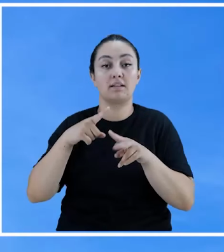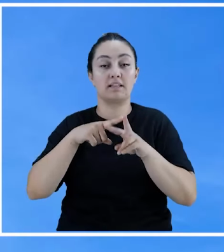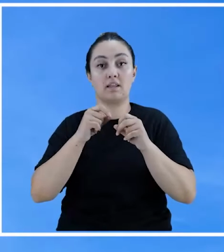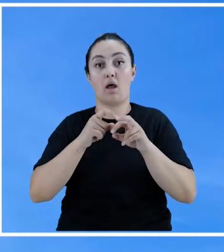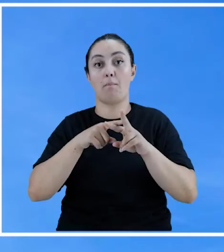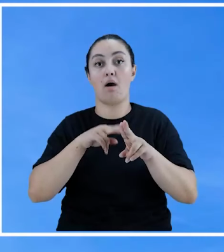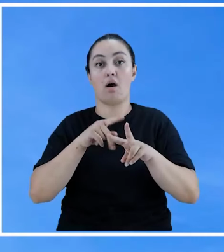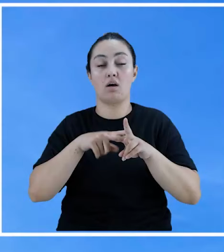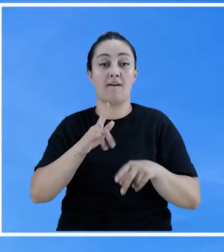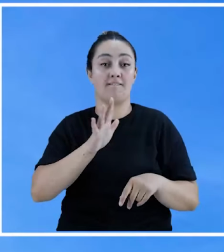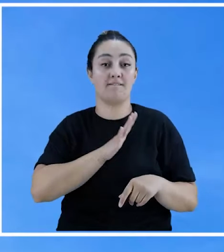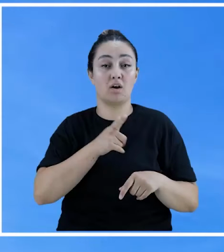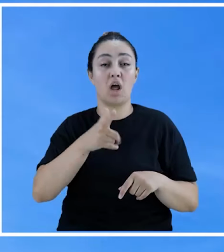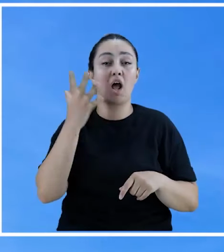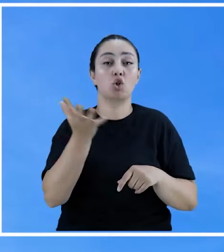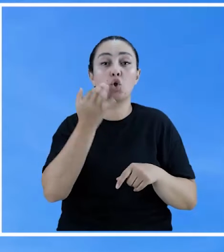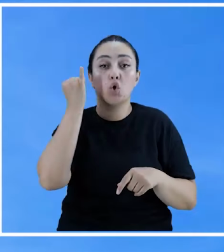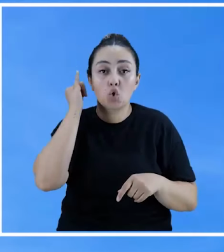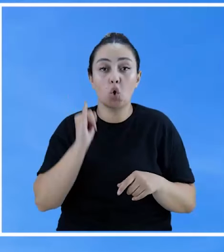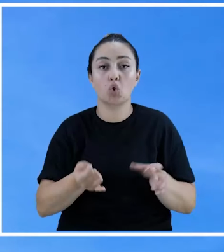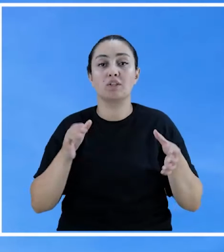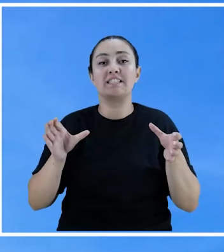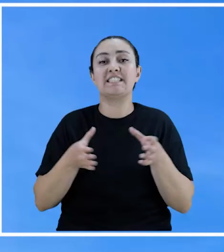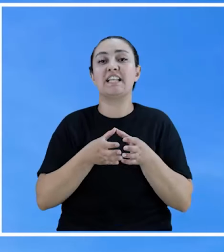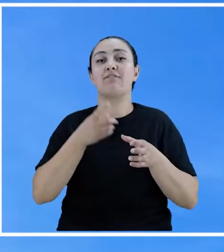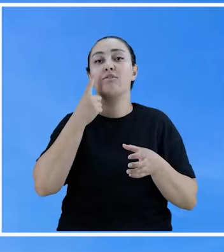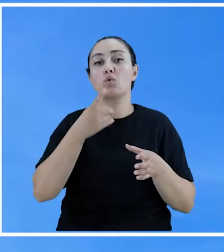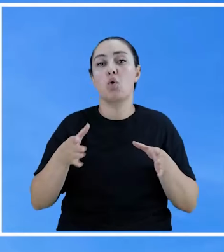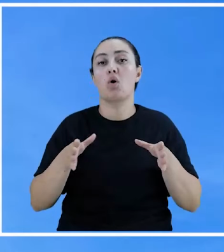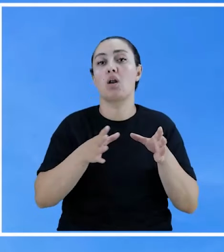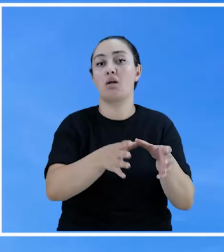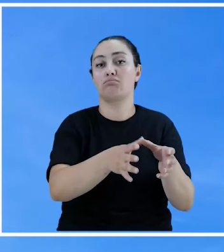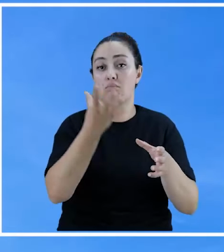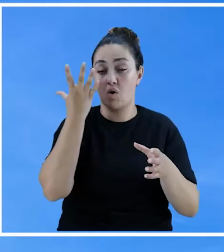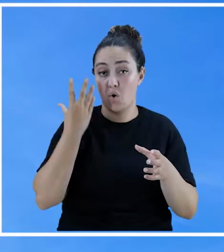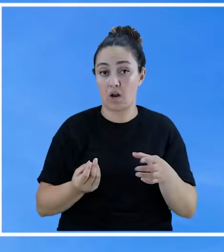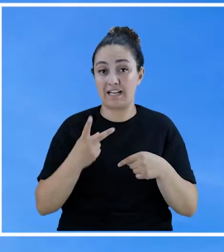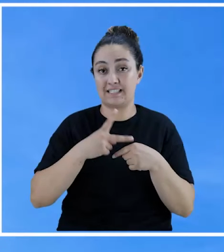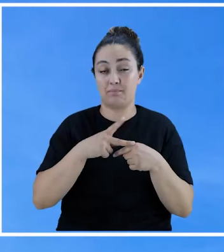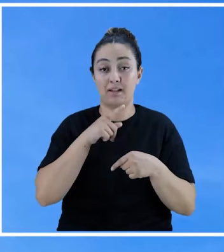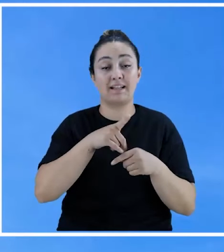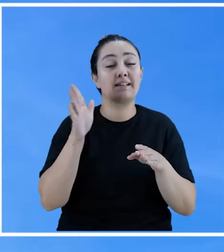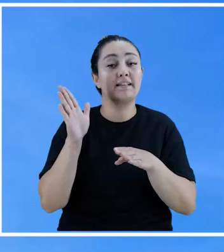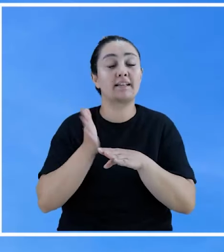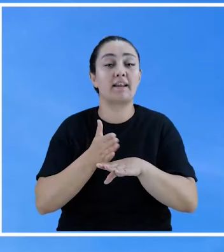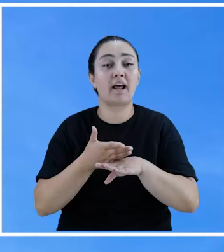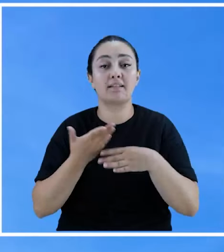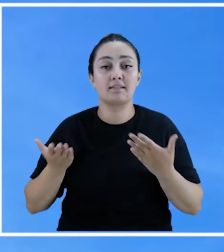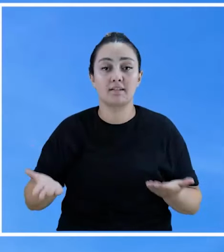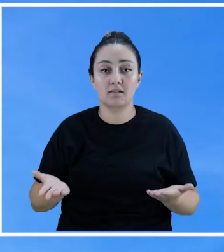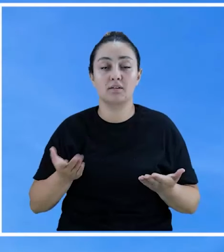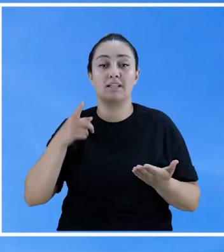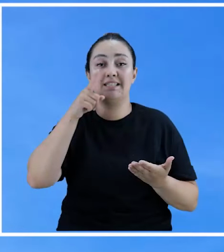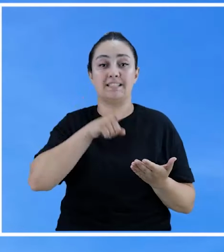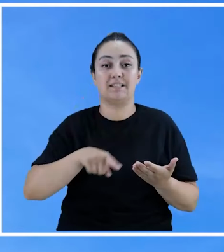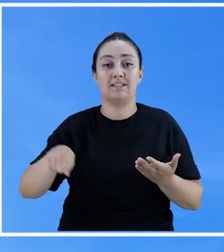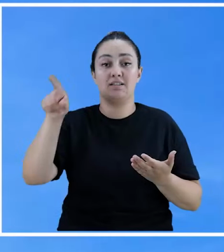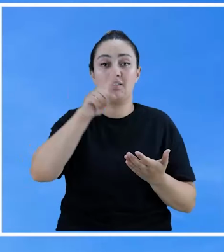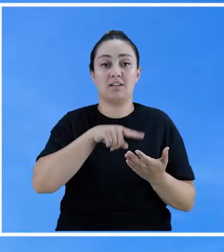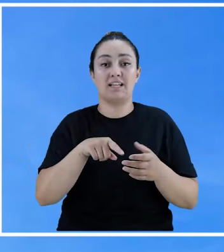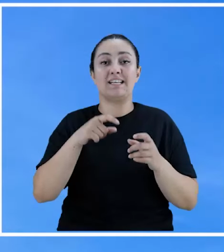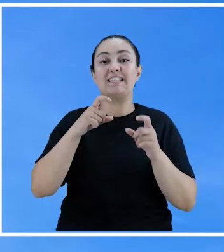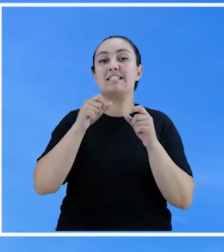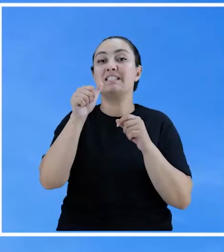varsa o sizin en kötü zemin sınıfı içine girmenize sebep oluyor zemininizin. Çünkü neden? Çünkü